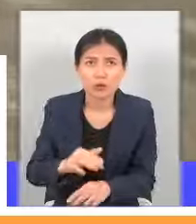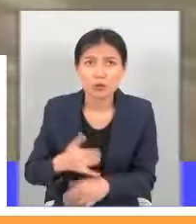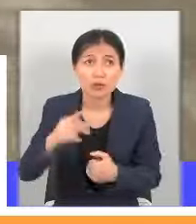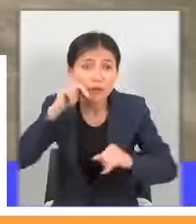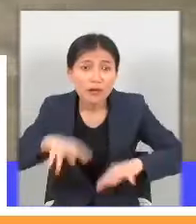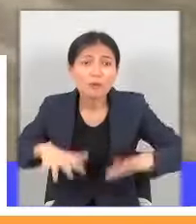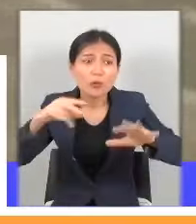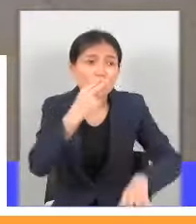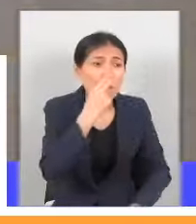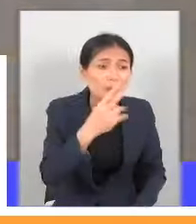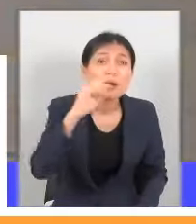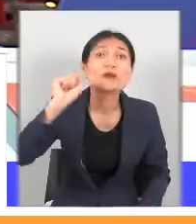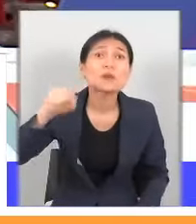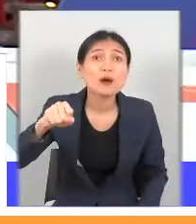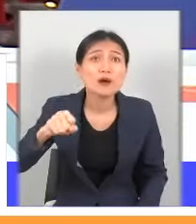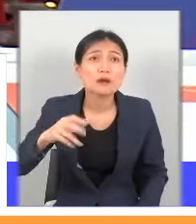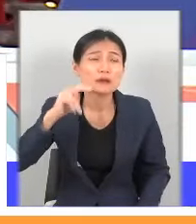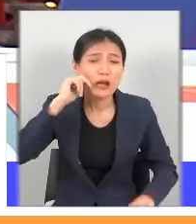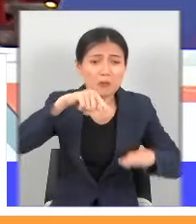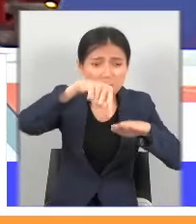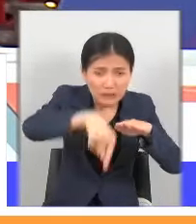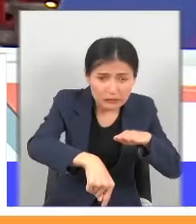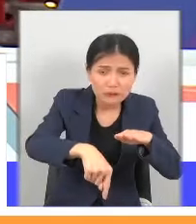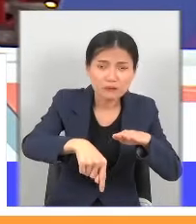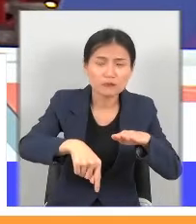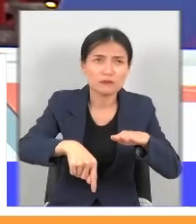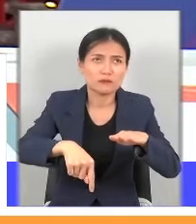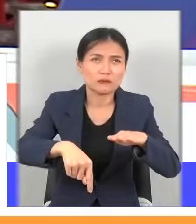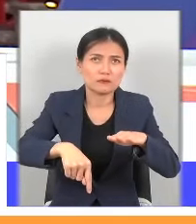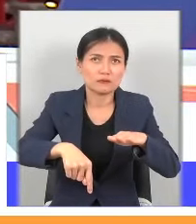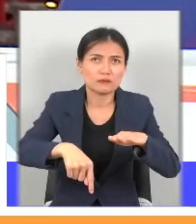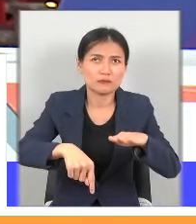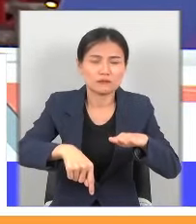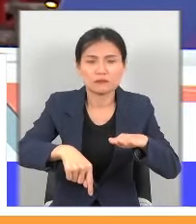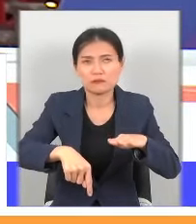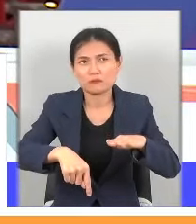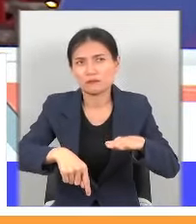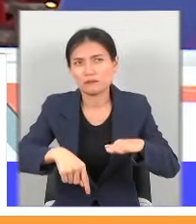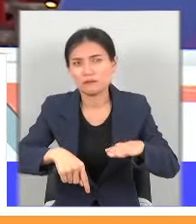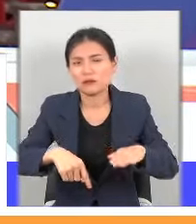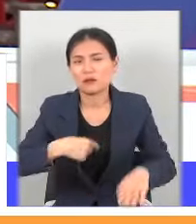เป็นบ่อตรงไหนมันเป็นคลองคือมองหมดมันเสมอกันไปหมดเลย มันเป็นผืนเดียวกันเลยอ่ะ ใช่ครับระมัดระวังด้วยนะครับ